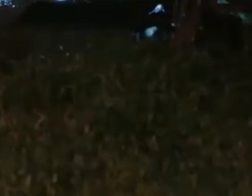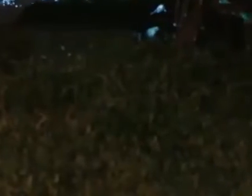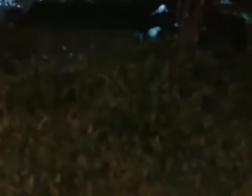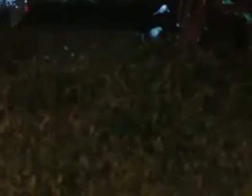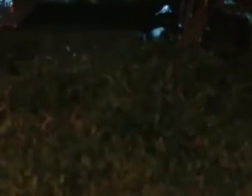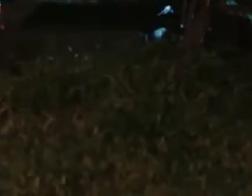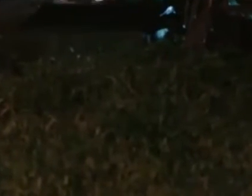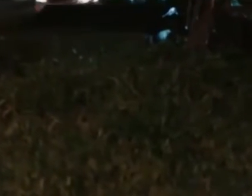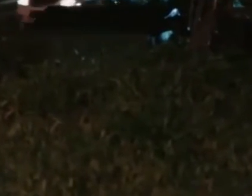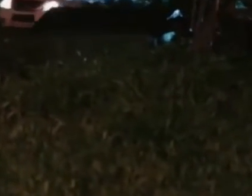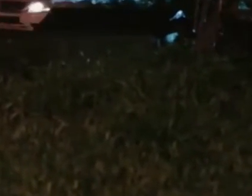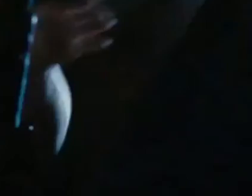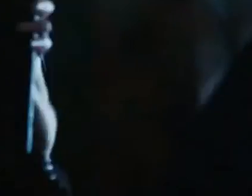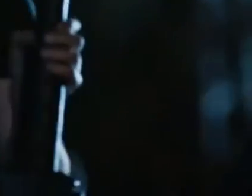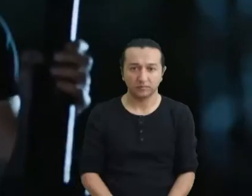Yürüdüler.